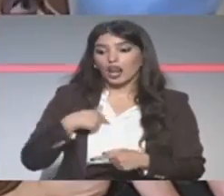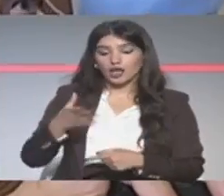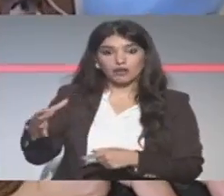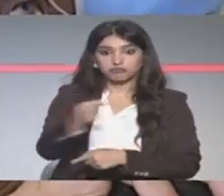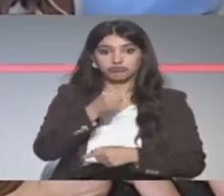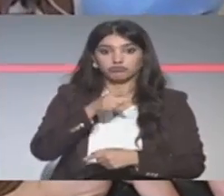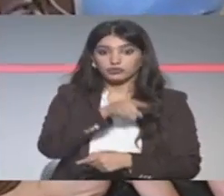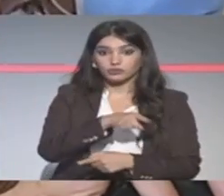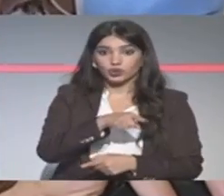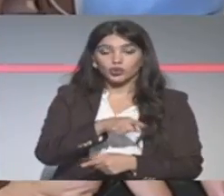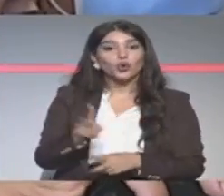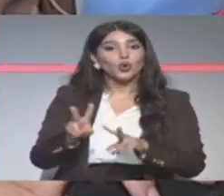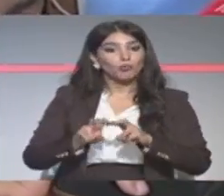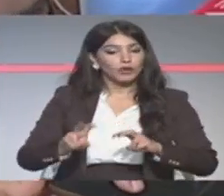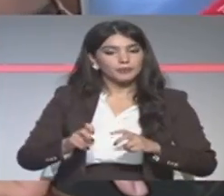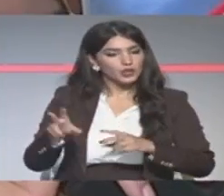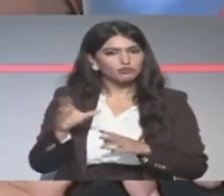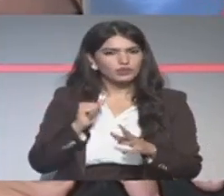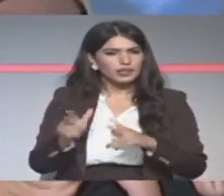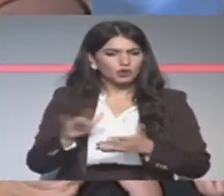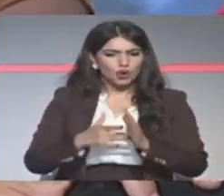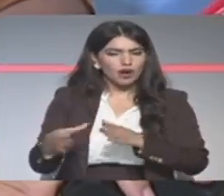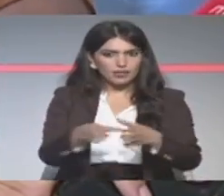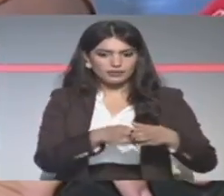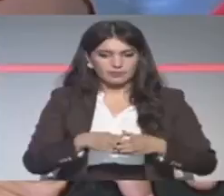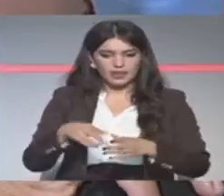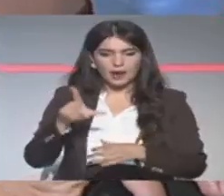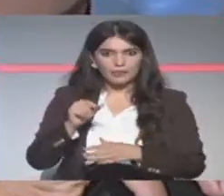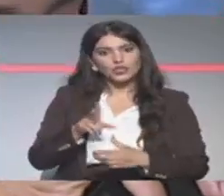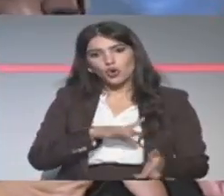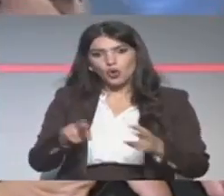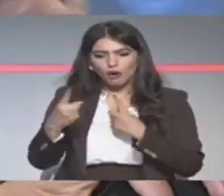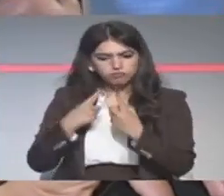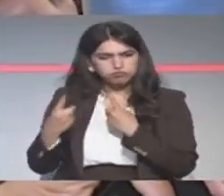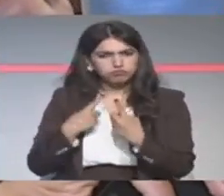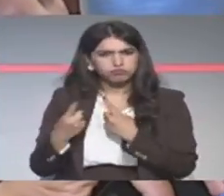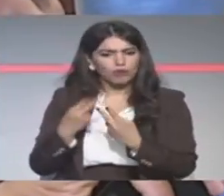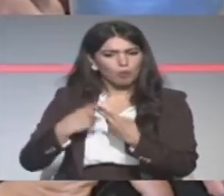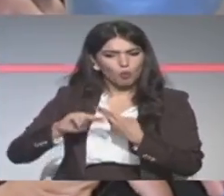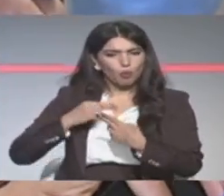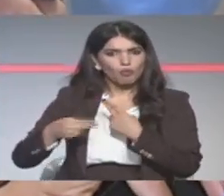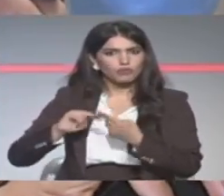وتحل تحقيق فيها وعاصمة الفرع اللي جات الكل وجابوا لنا قرار